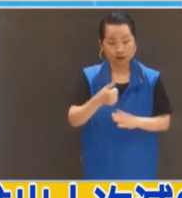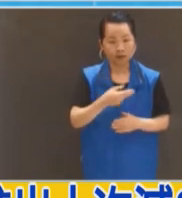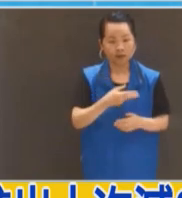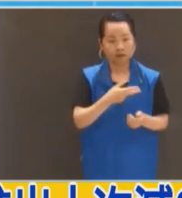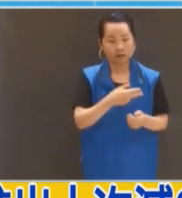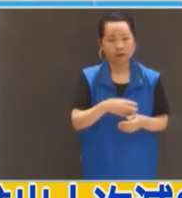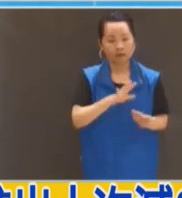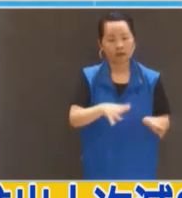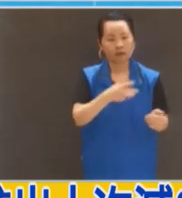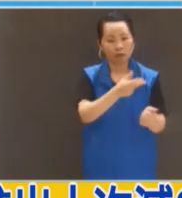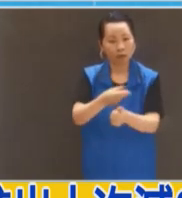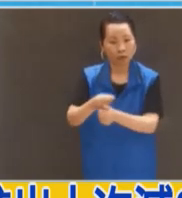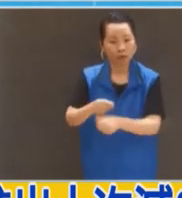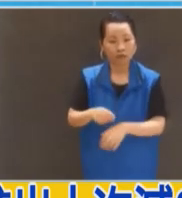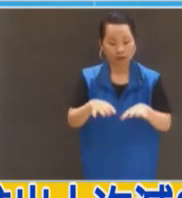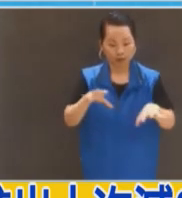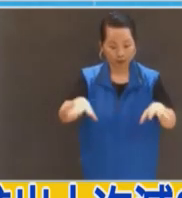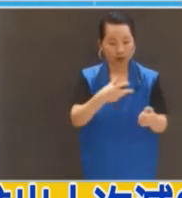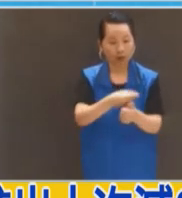完成